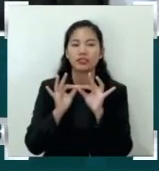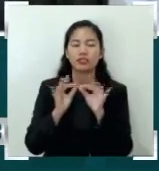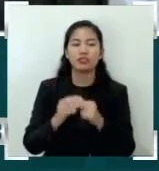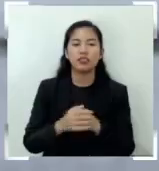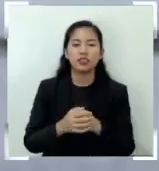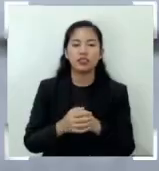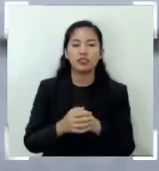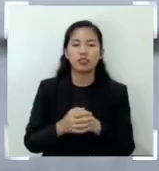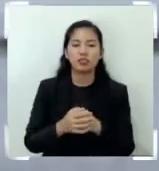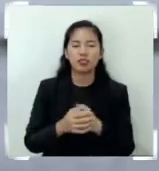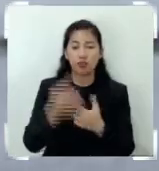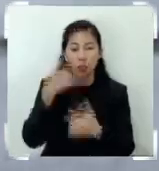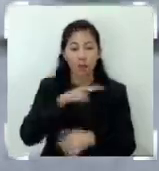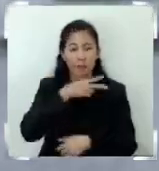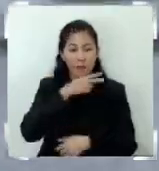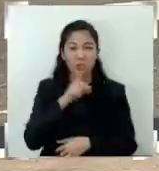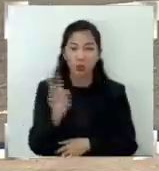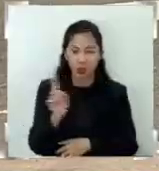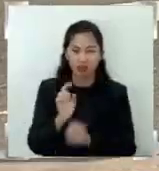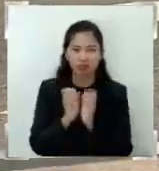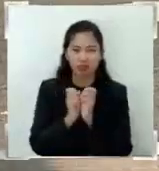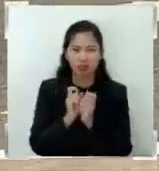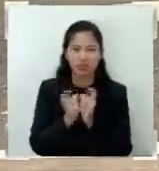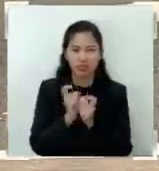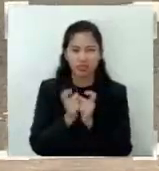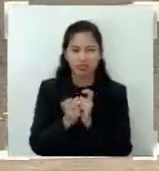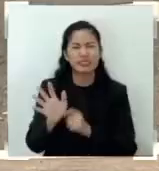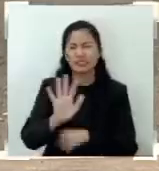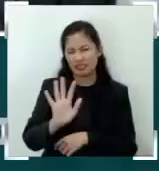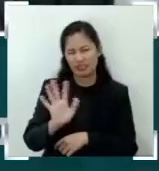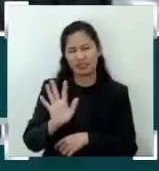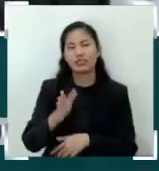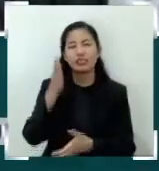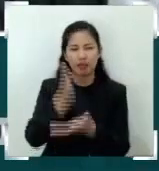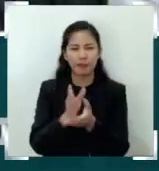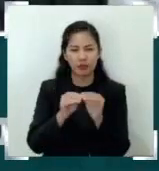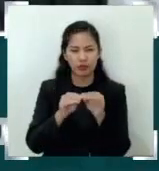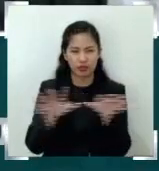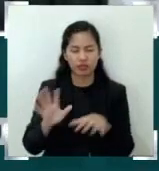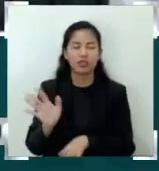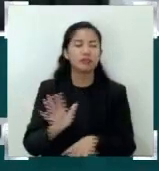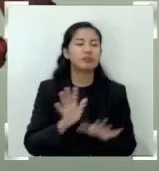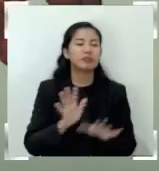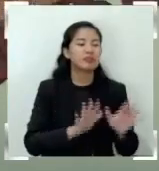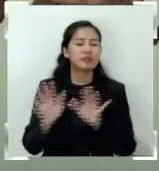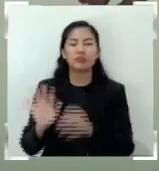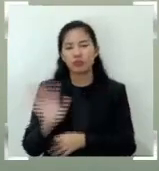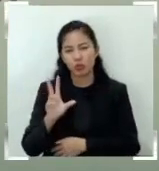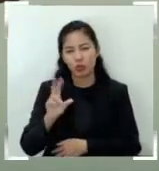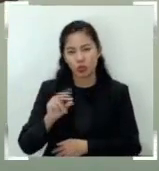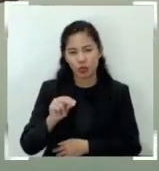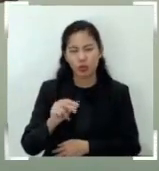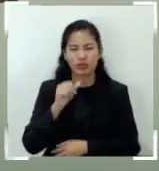mag-mutate. So kailangan pigilan po natin ang ganitong kadaming impeksyon. Huwag po tayo maging complacent. Huwag po tayo magpapahawa. Omicron